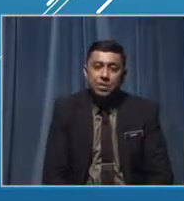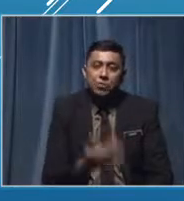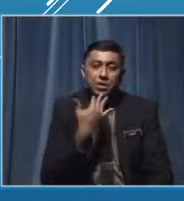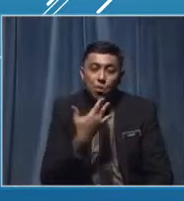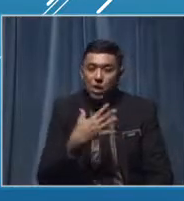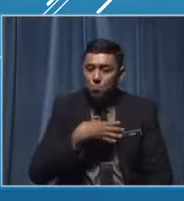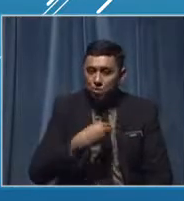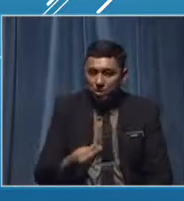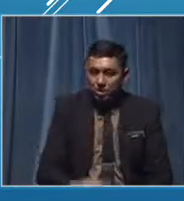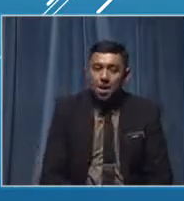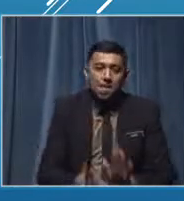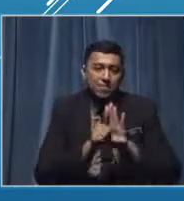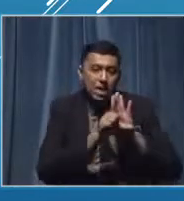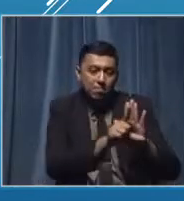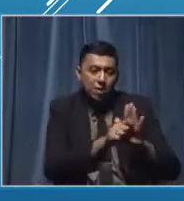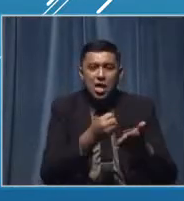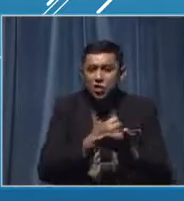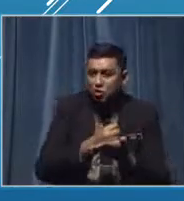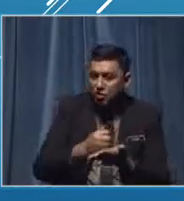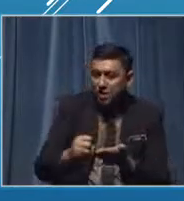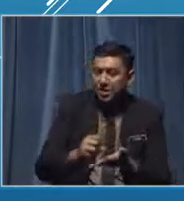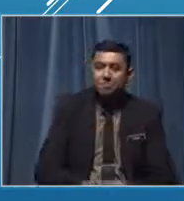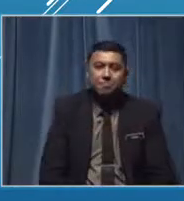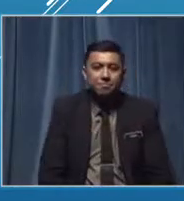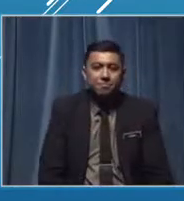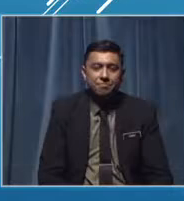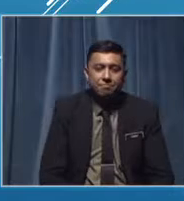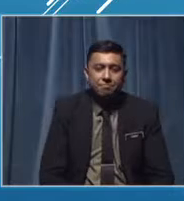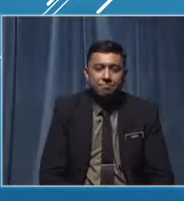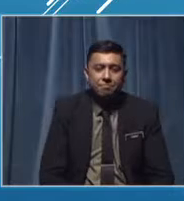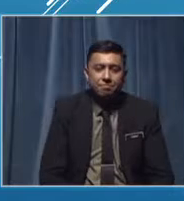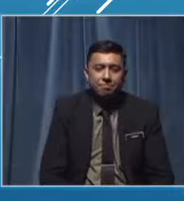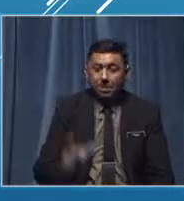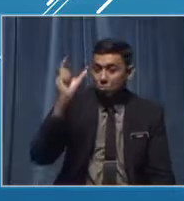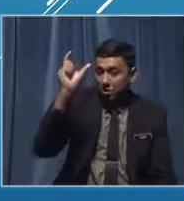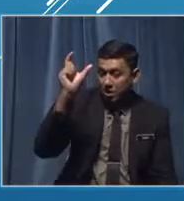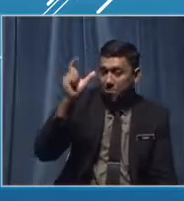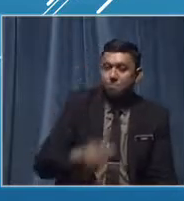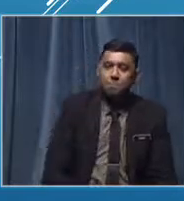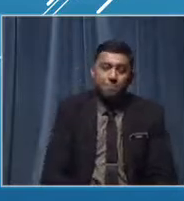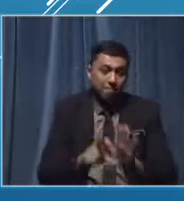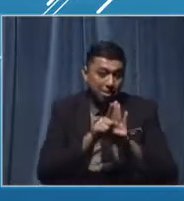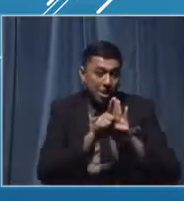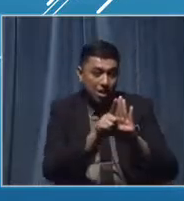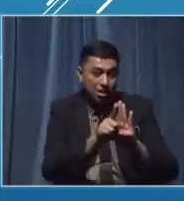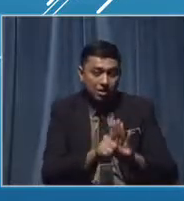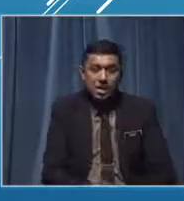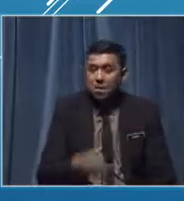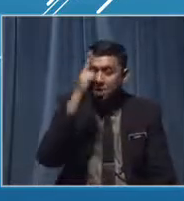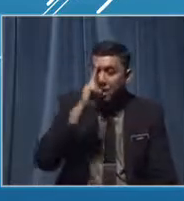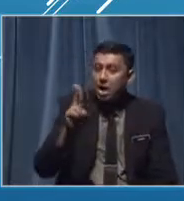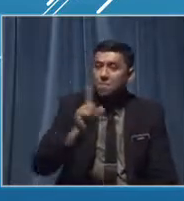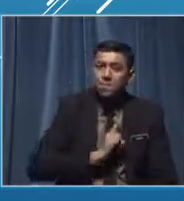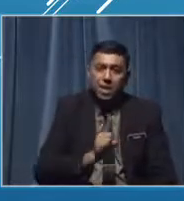Warna putih melambangkan kesucian. Bulan sabit melambangkan agama